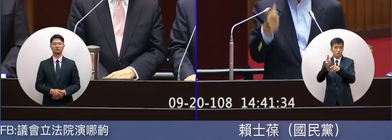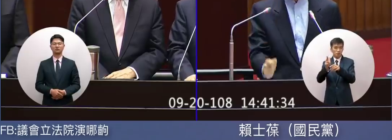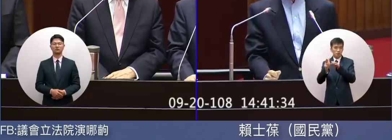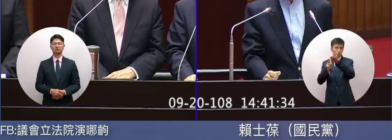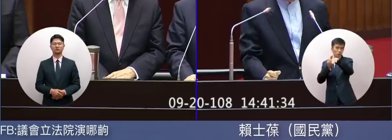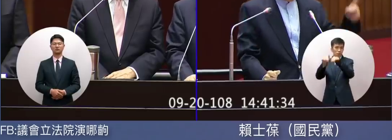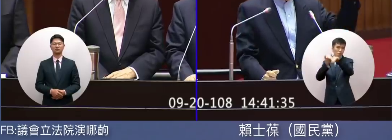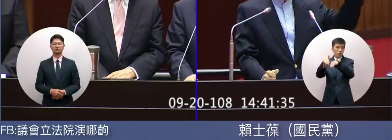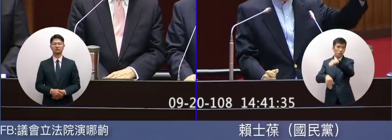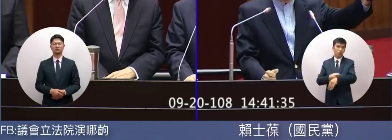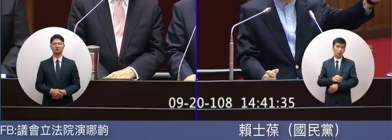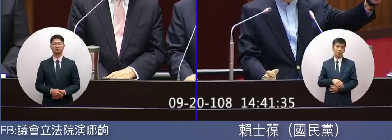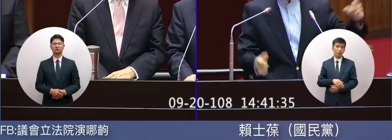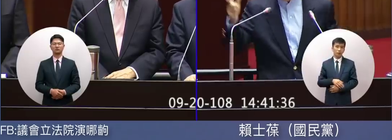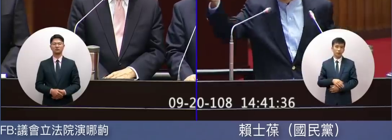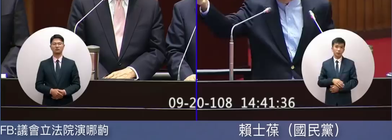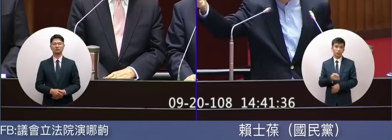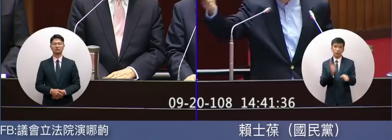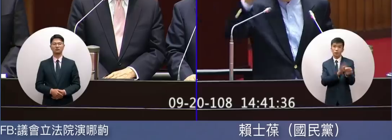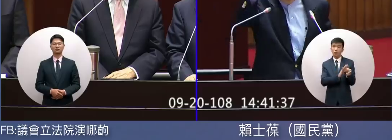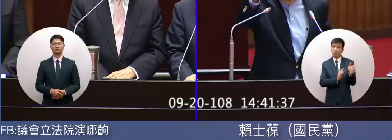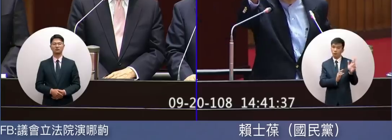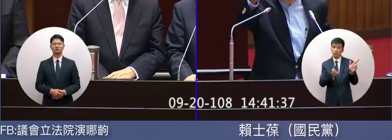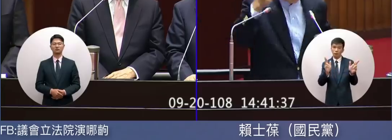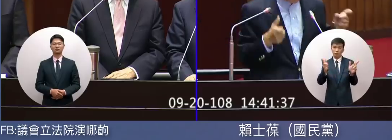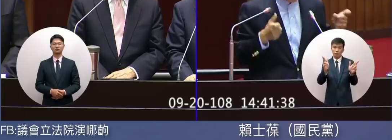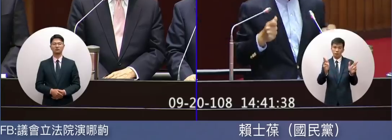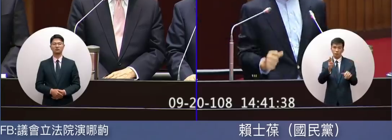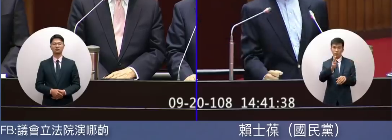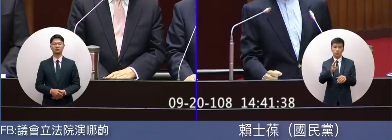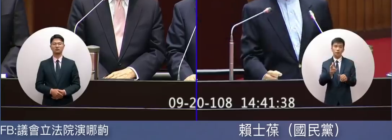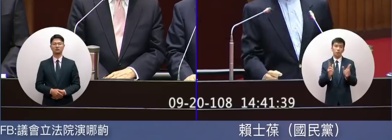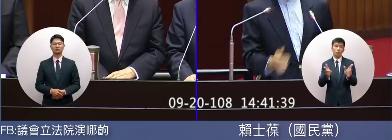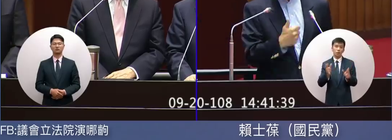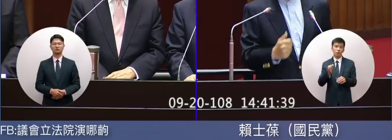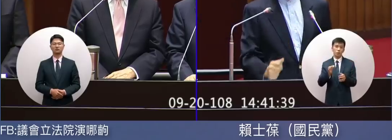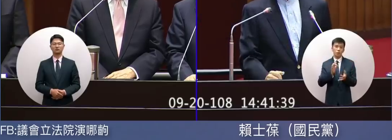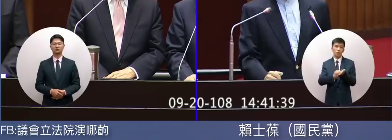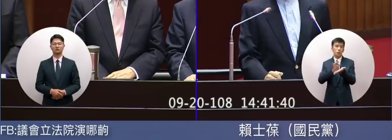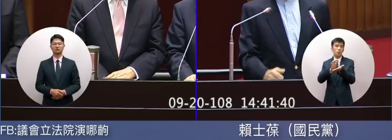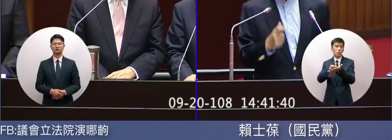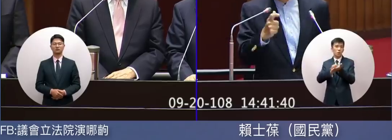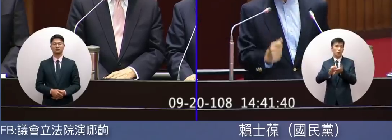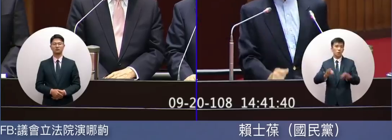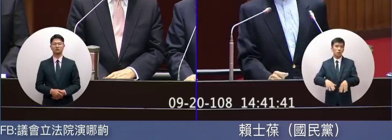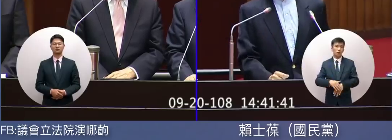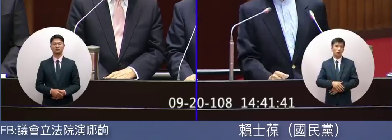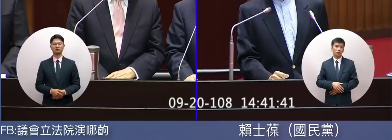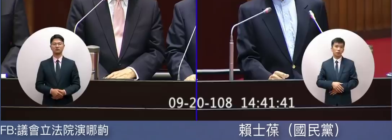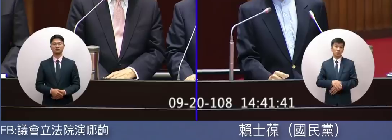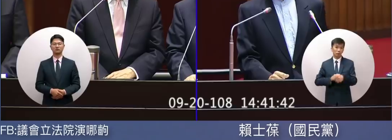哦，真枪哦，左喷右喷前喷右喷后喷，就是